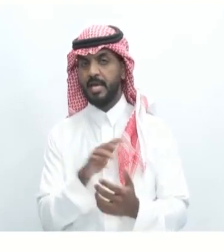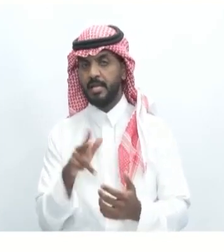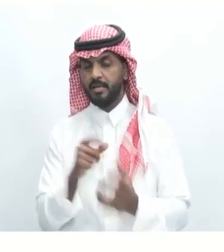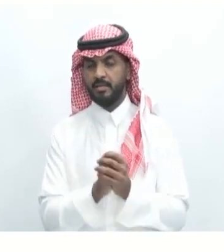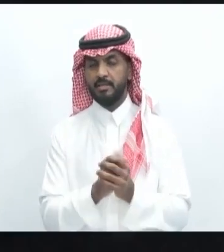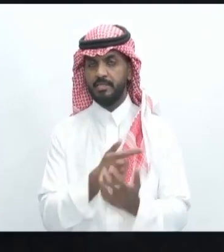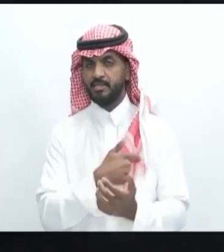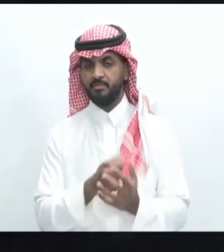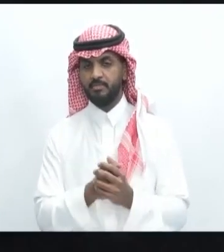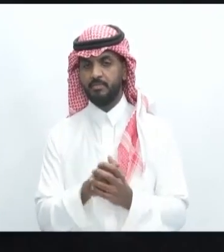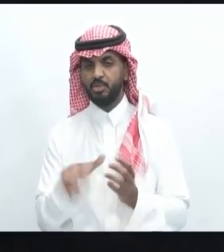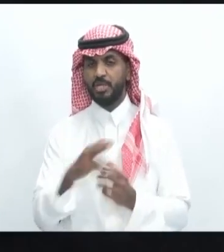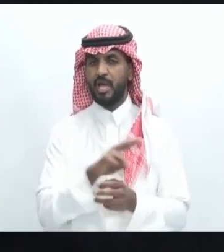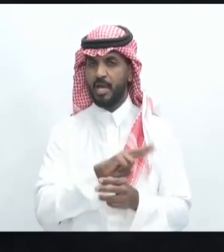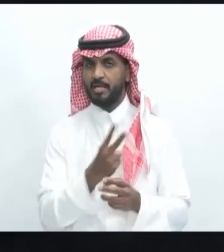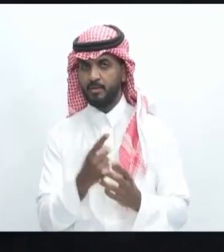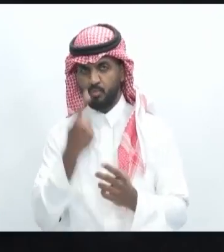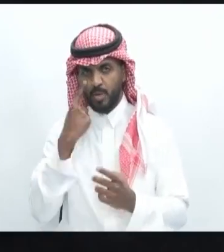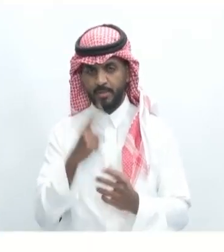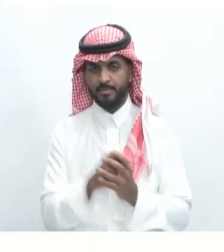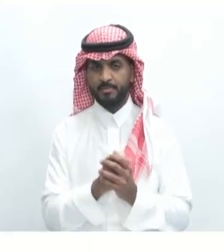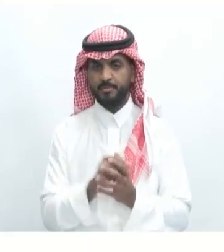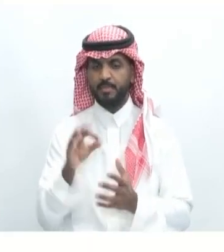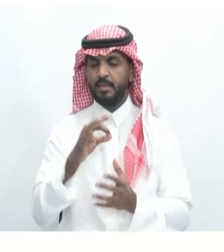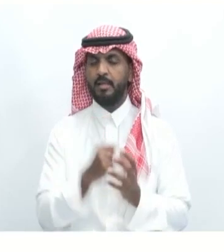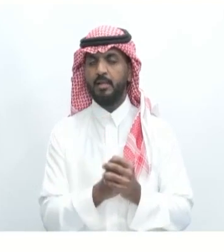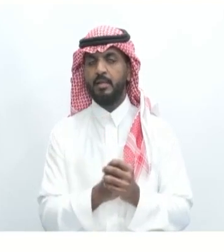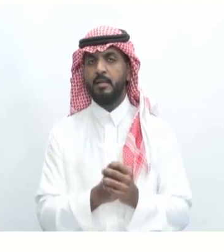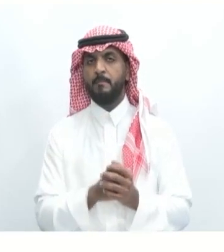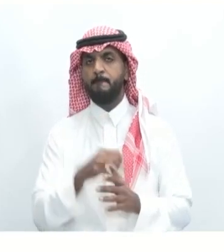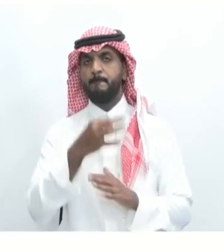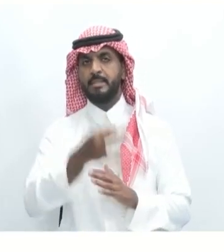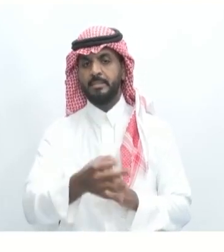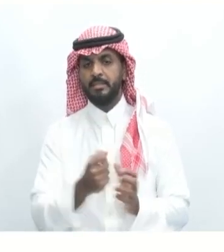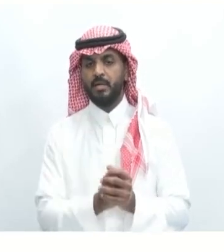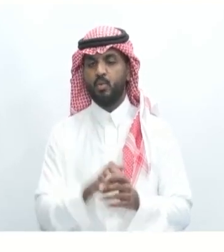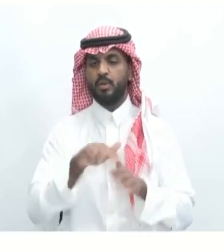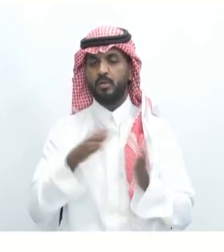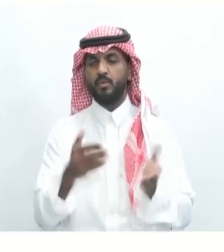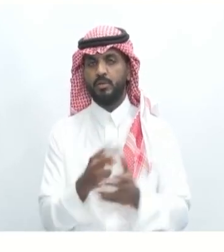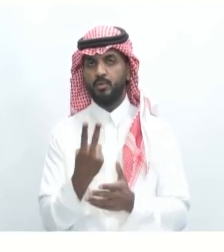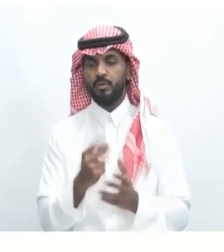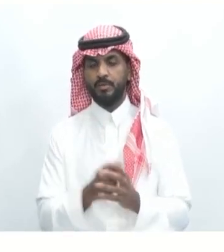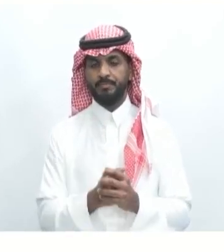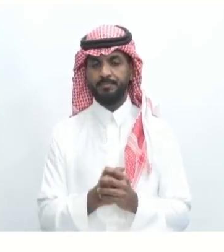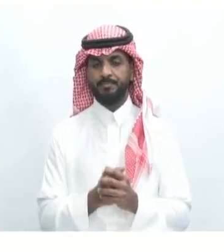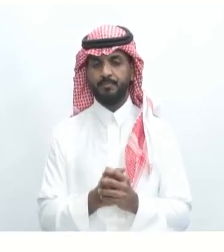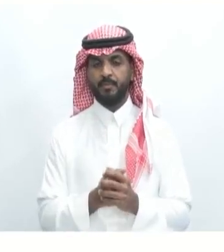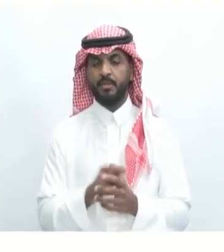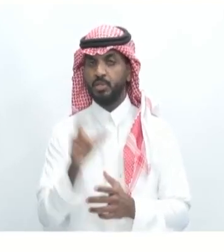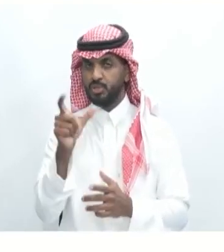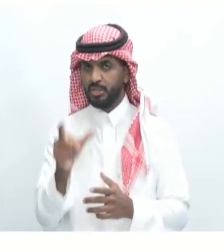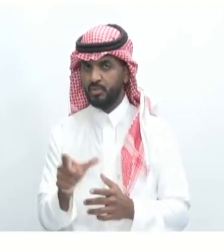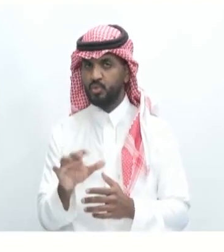اسم دل على شيء غير معين مثل ماذا مدينه طاوله اما النوع الثاني احسنتم